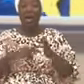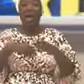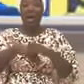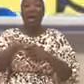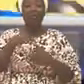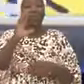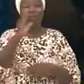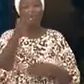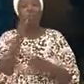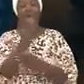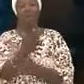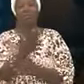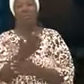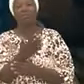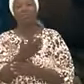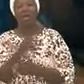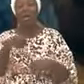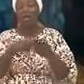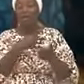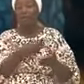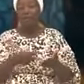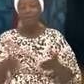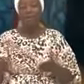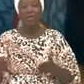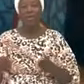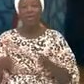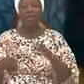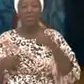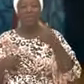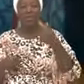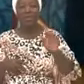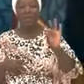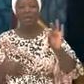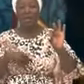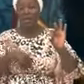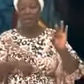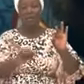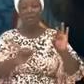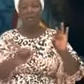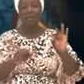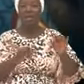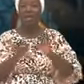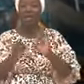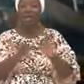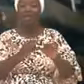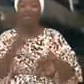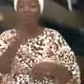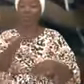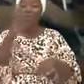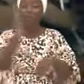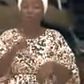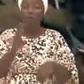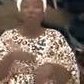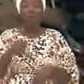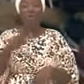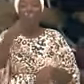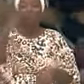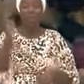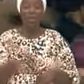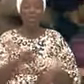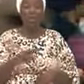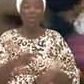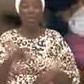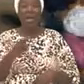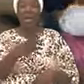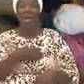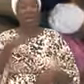versé 19 mai mais sais-tu averti le méchant et